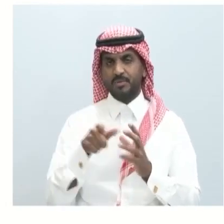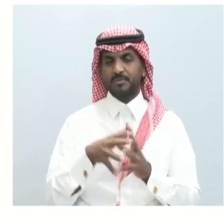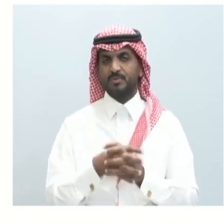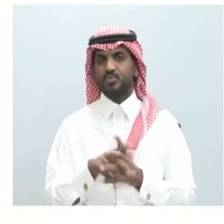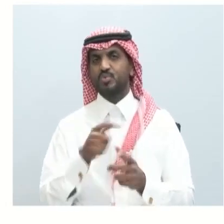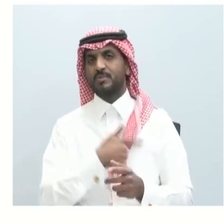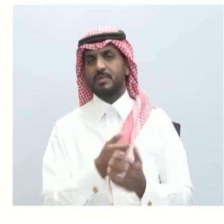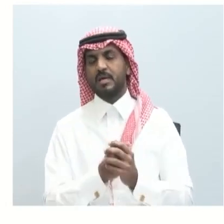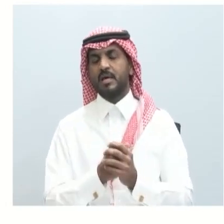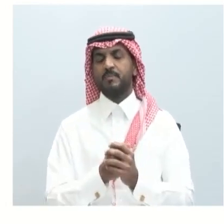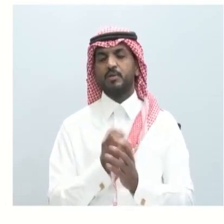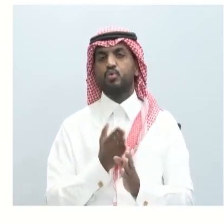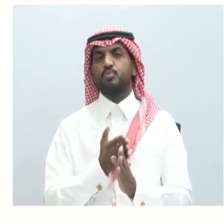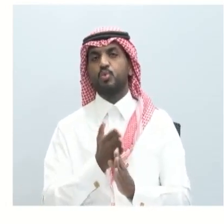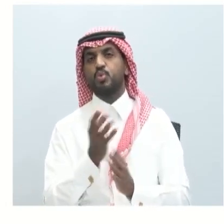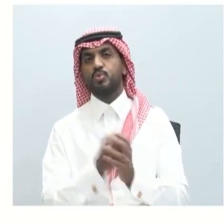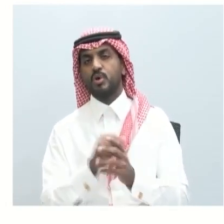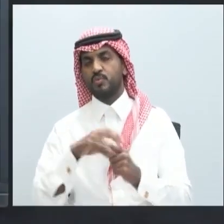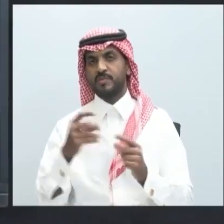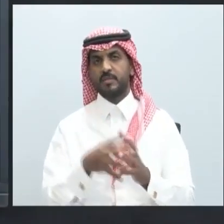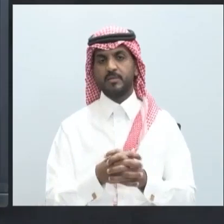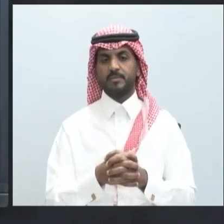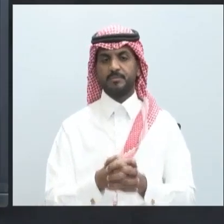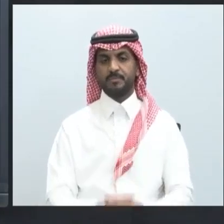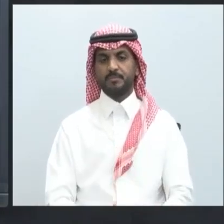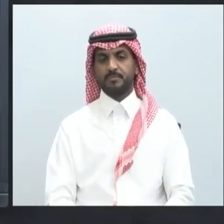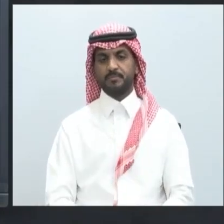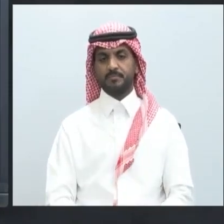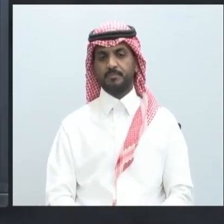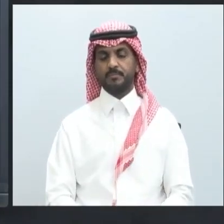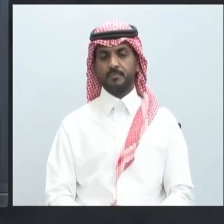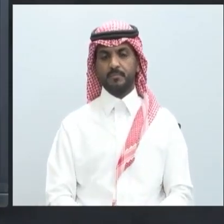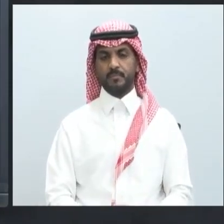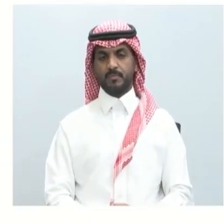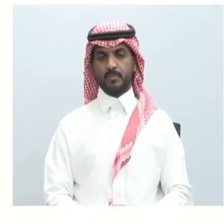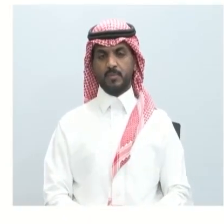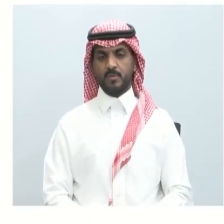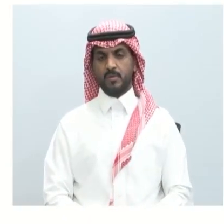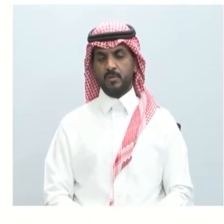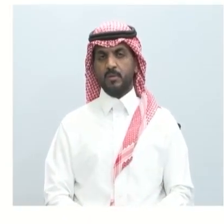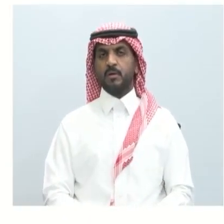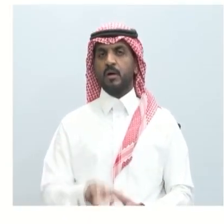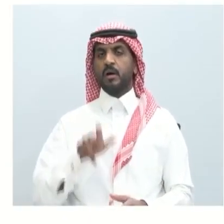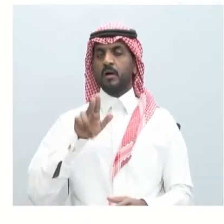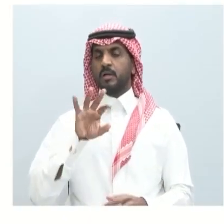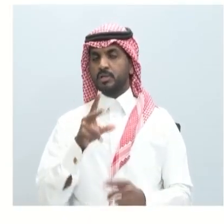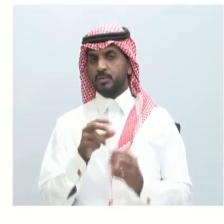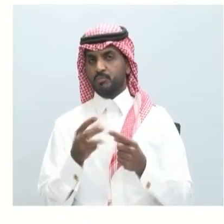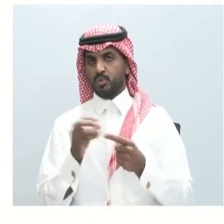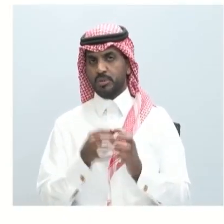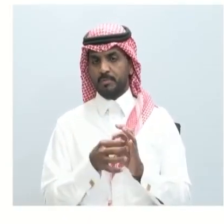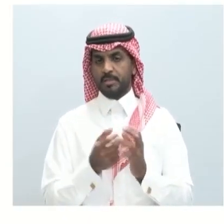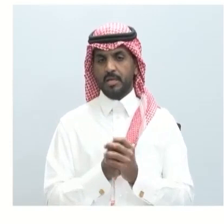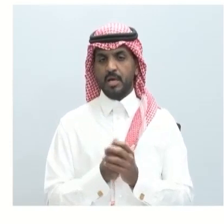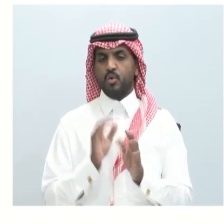نسميها عمليه عبور جيني او انفصال لهذه الجينات فالجينات المرتبطه هي الجينات التي تقع بعضها قرب